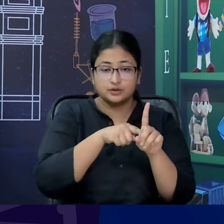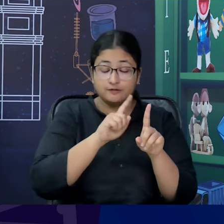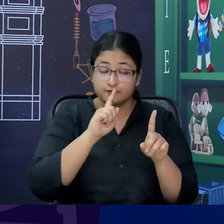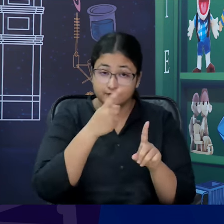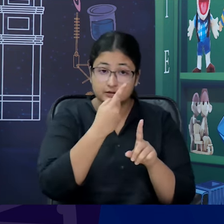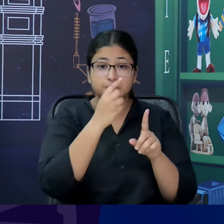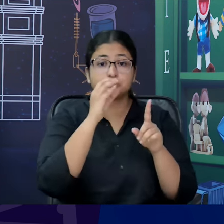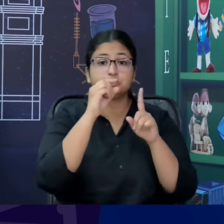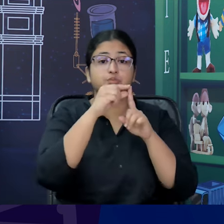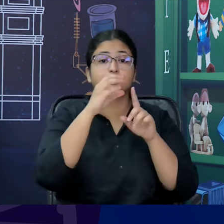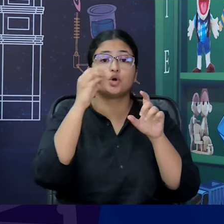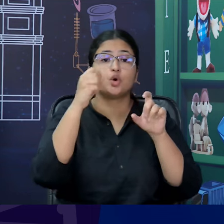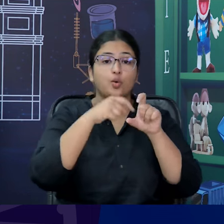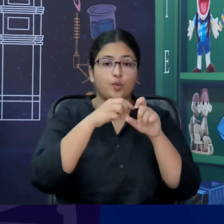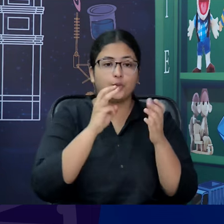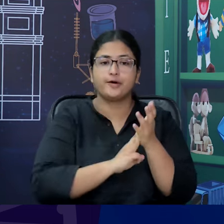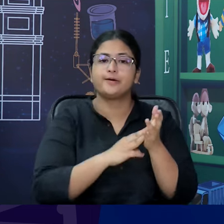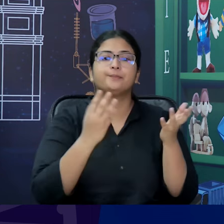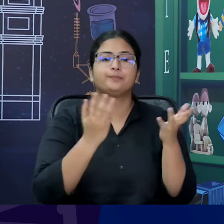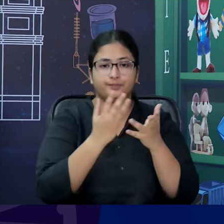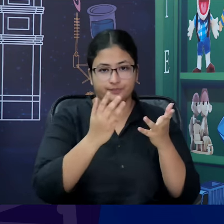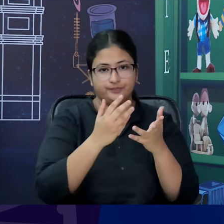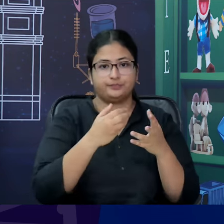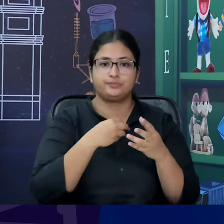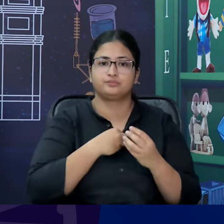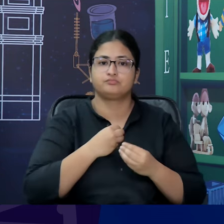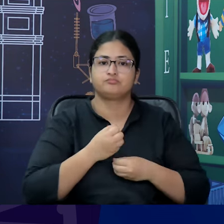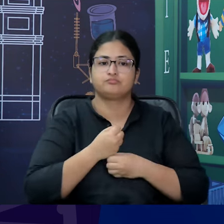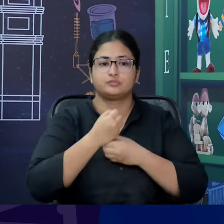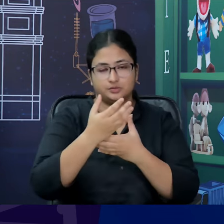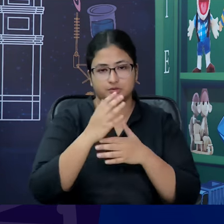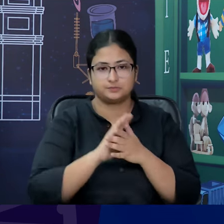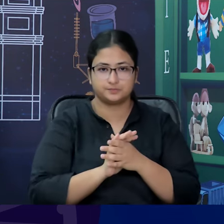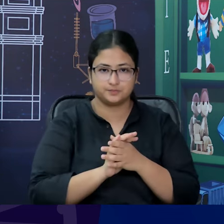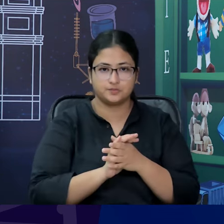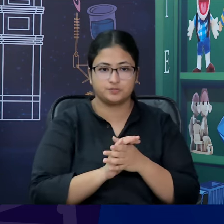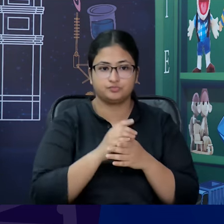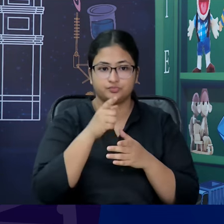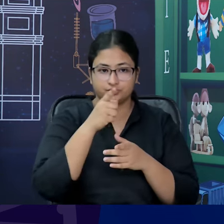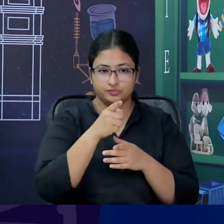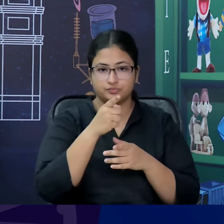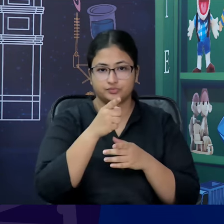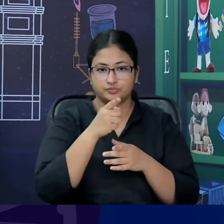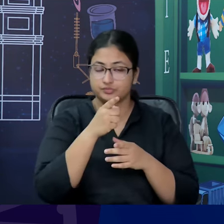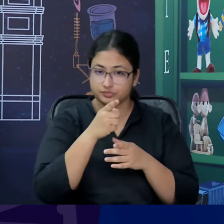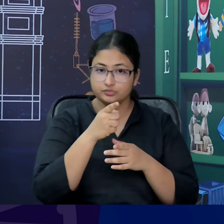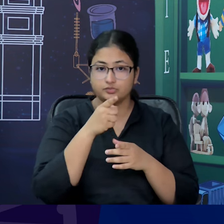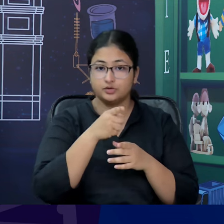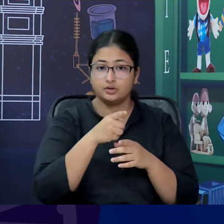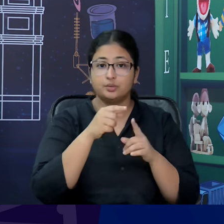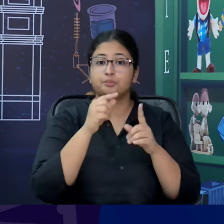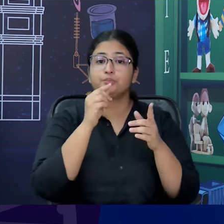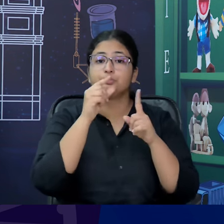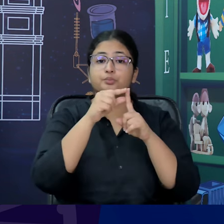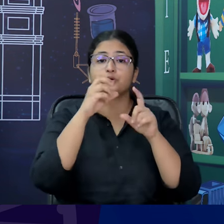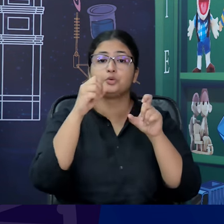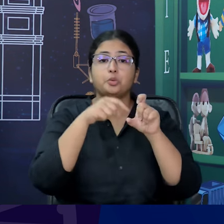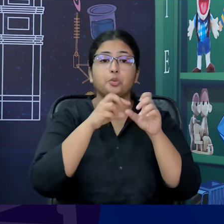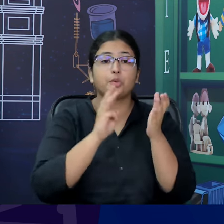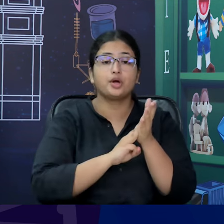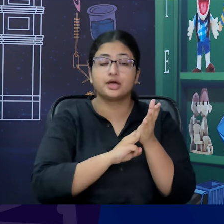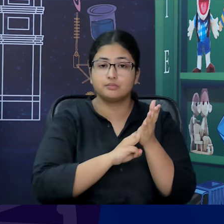है कविता के बहाने जी इन दिनों एक काव्य संग्रह है इनका उससे यह कविता ली गई